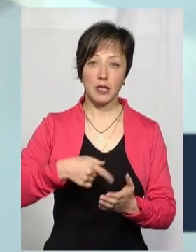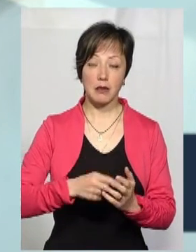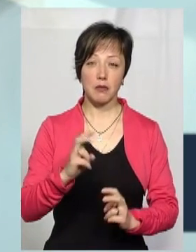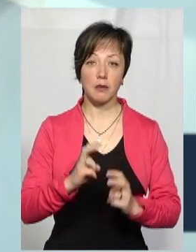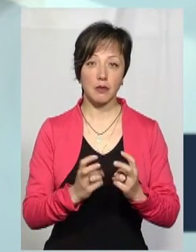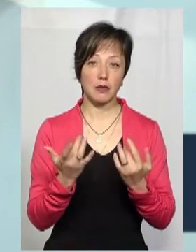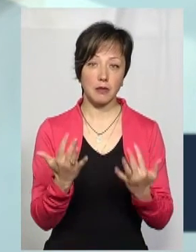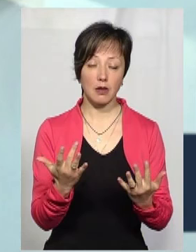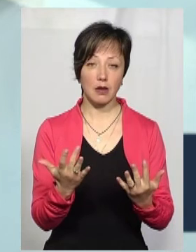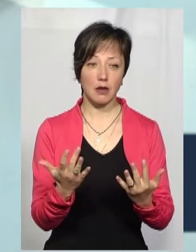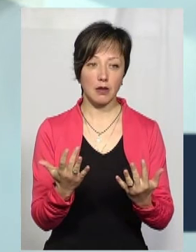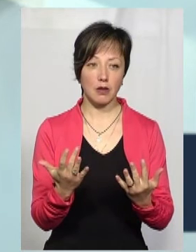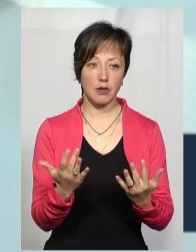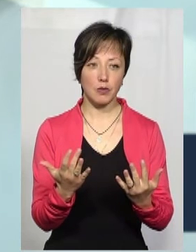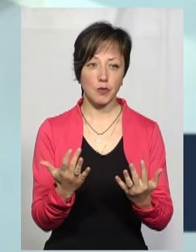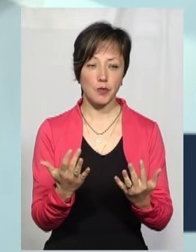підприємства